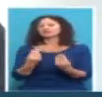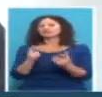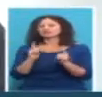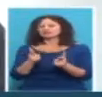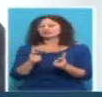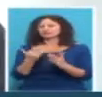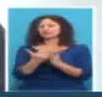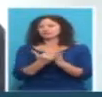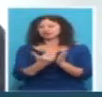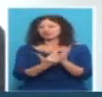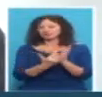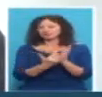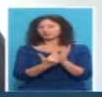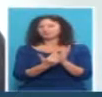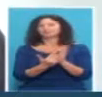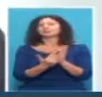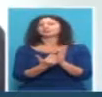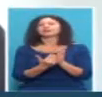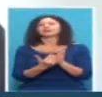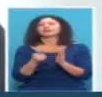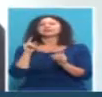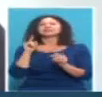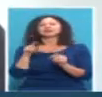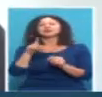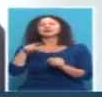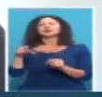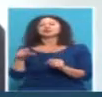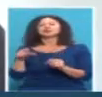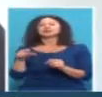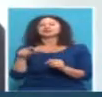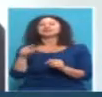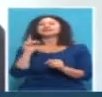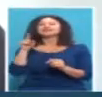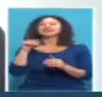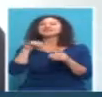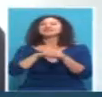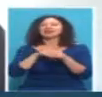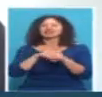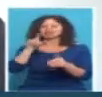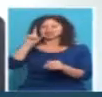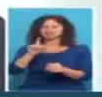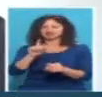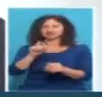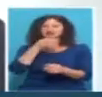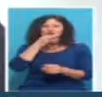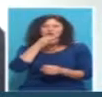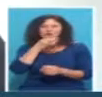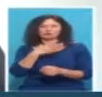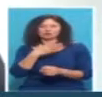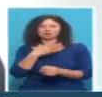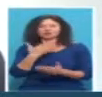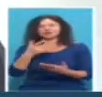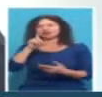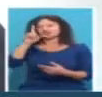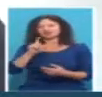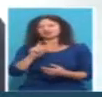согласно программе «Нурлы-Жер», только те люди, те вкладчики, ну, любой гражданин Республики Казахстан, у